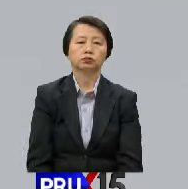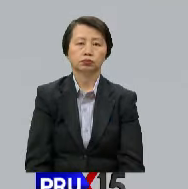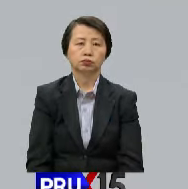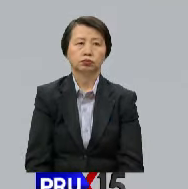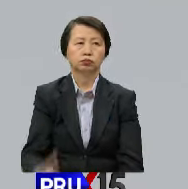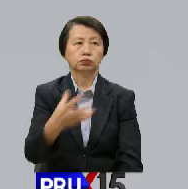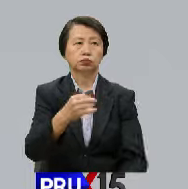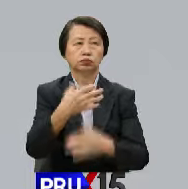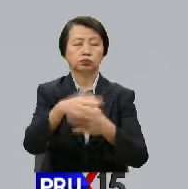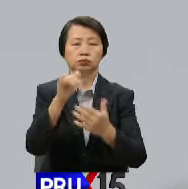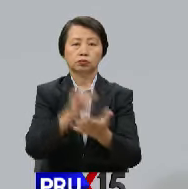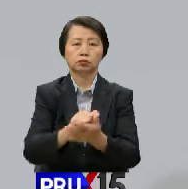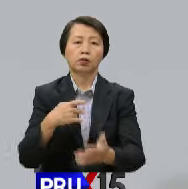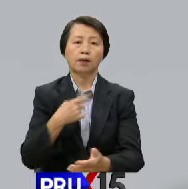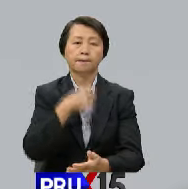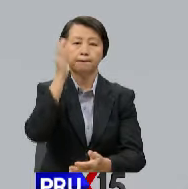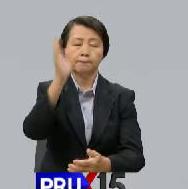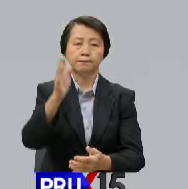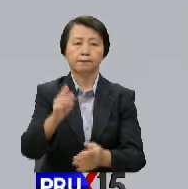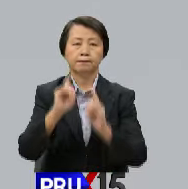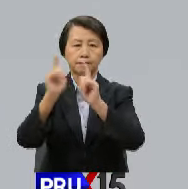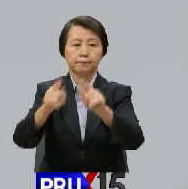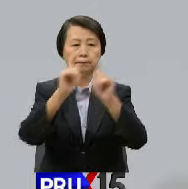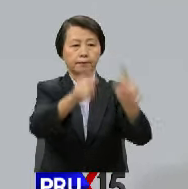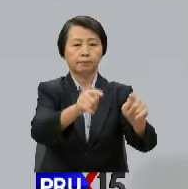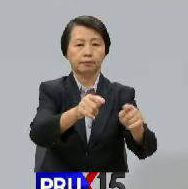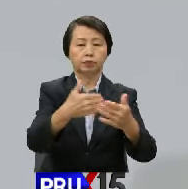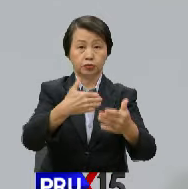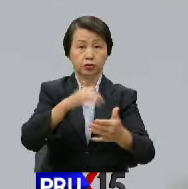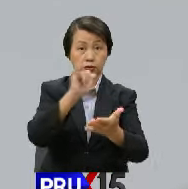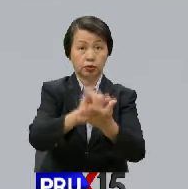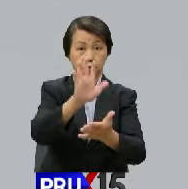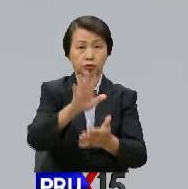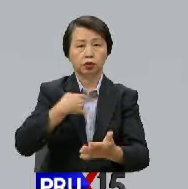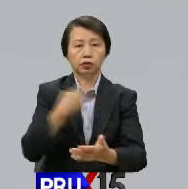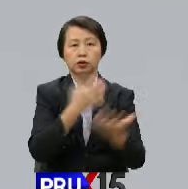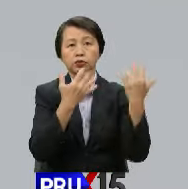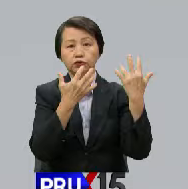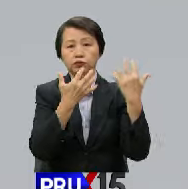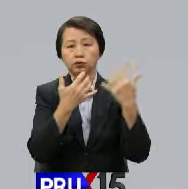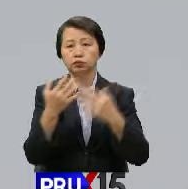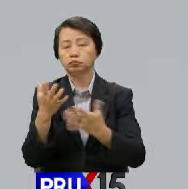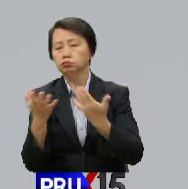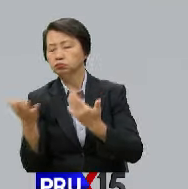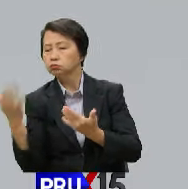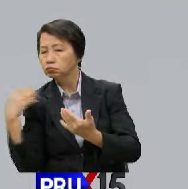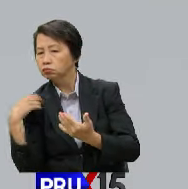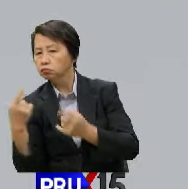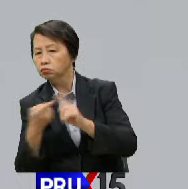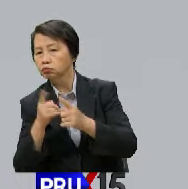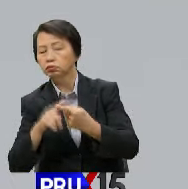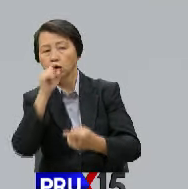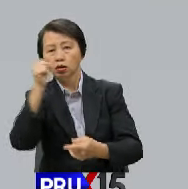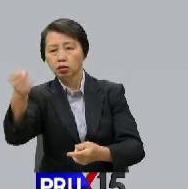dan Selepas itu juga kita akan ke beberapa lokasi lain tetapi sebelum itu kita masih lagi menunggu isyarat daripada akan